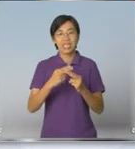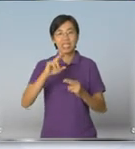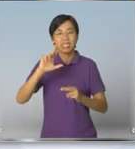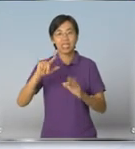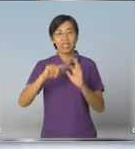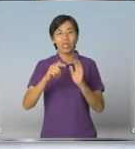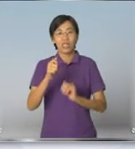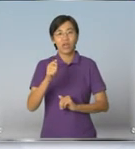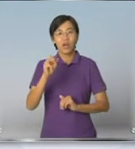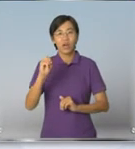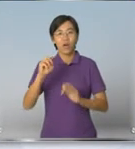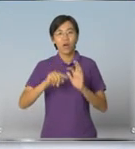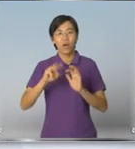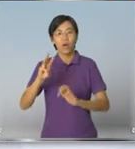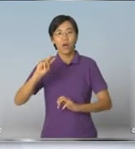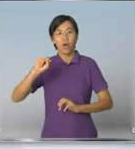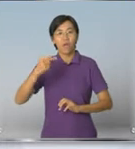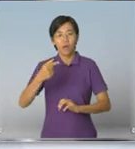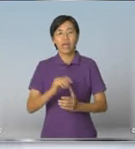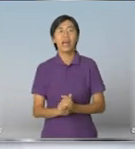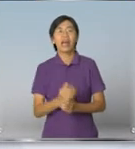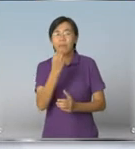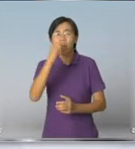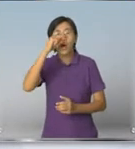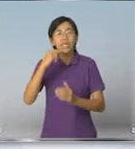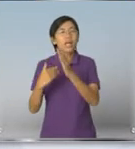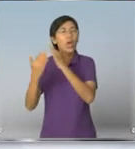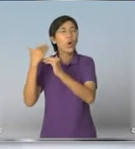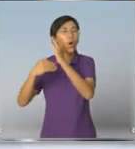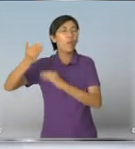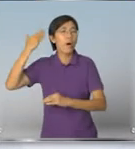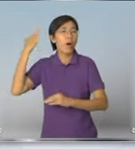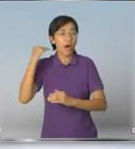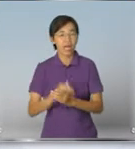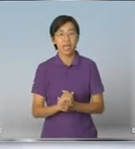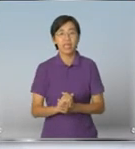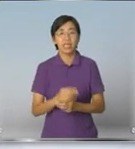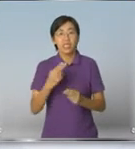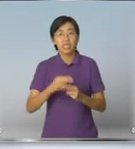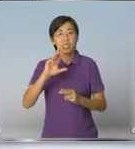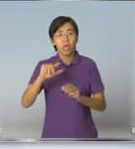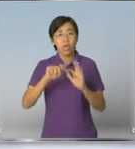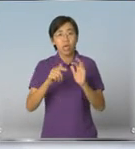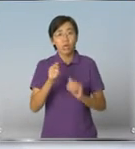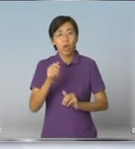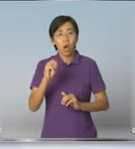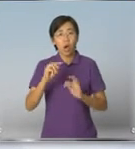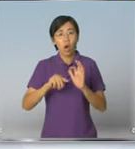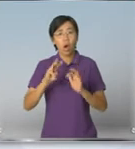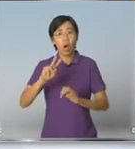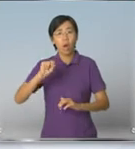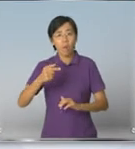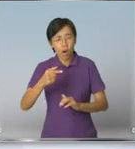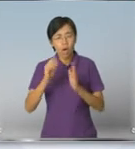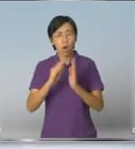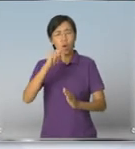ะครับอันนี้เป็นของว่างของไทย ของไทยคือเดิมเนี่ยคือช่อม่วงมันมาจากที่คนไทยโบราณ ครับผม นะคะคือมี